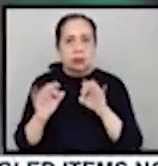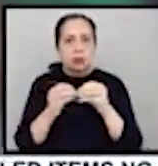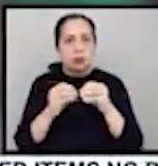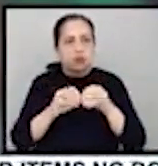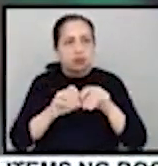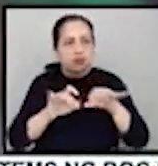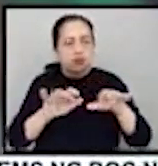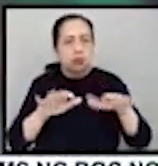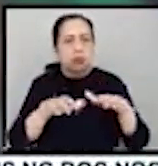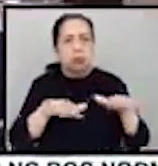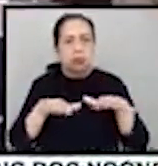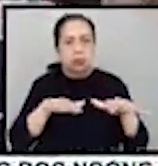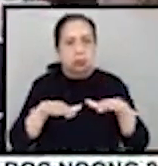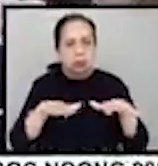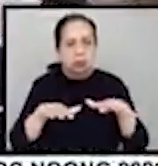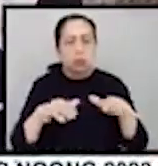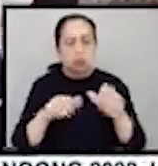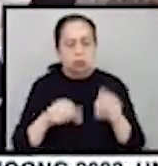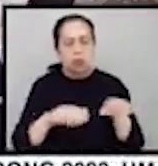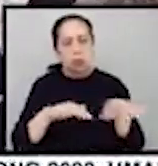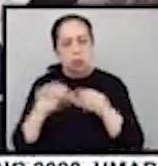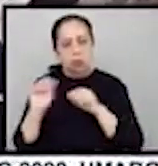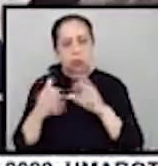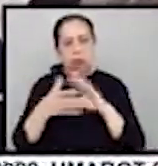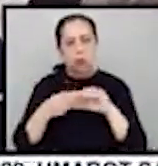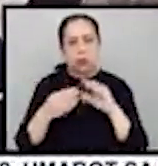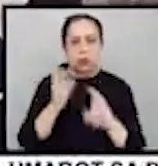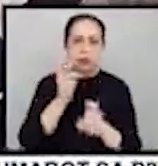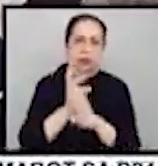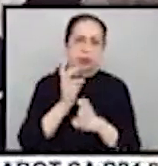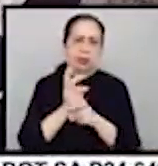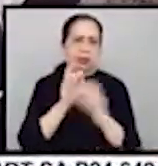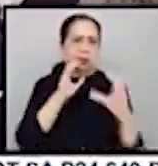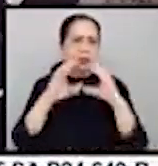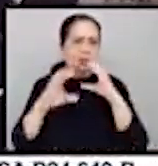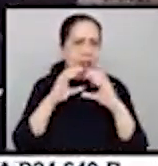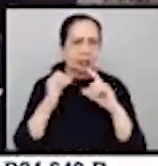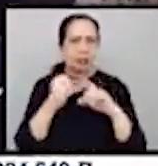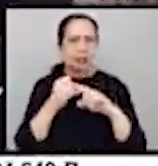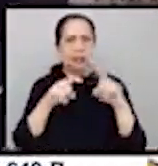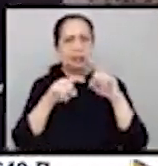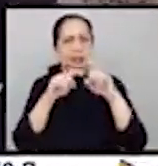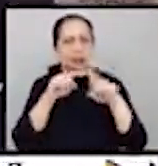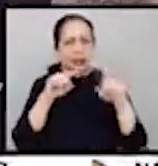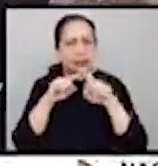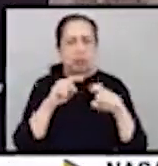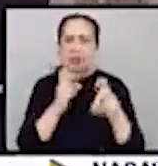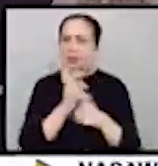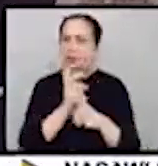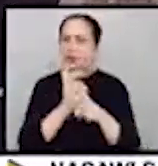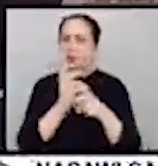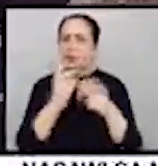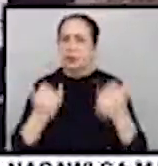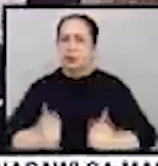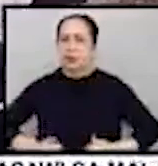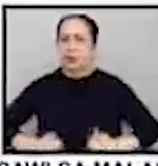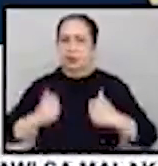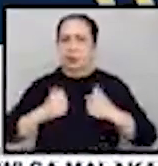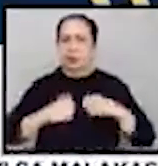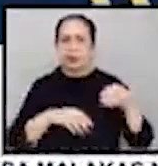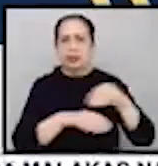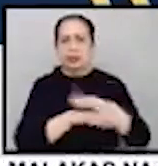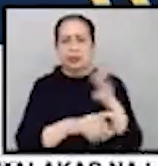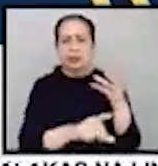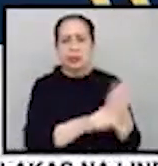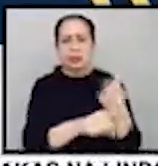ng pagyanig. Kwento niya, pahirapan ang komunikasyon at kuryente para sa mga Pilipinong naninirahan sa mga apektadong lugar sa Turkey.